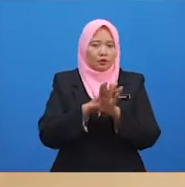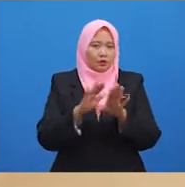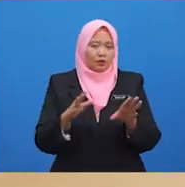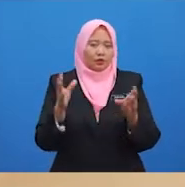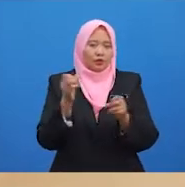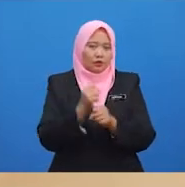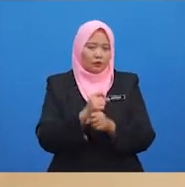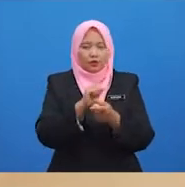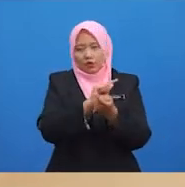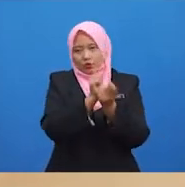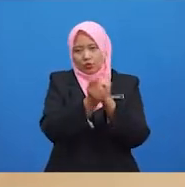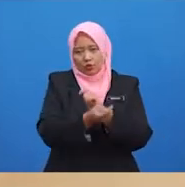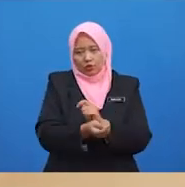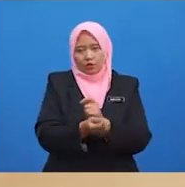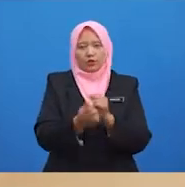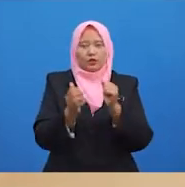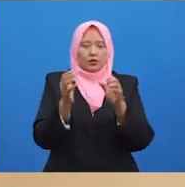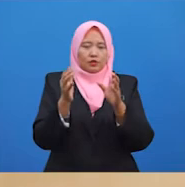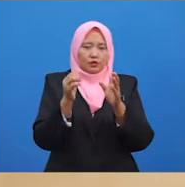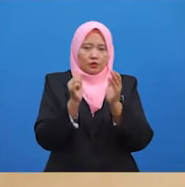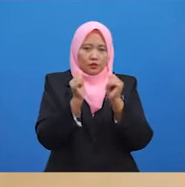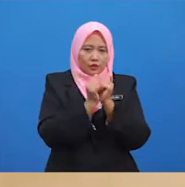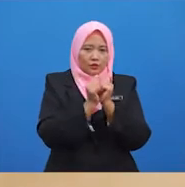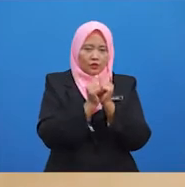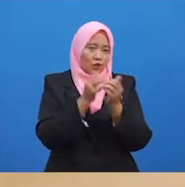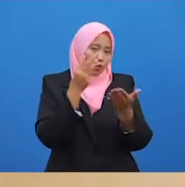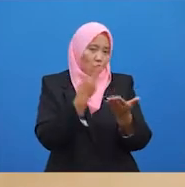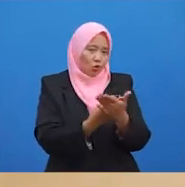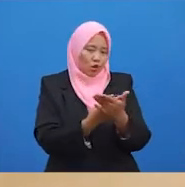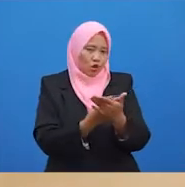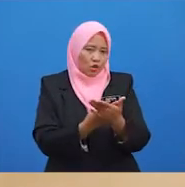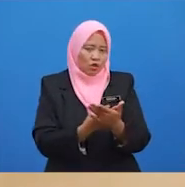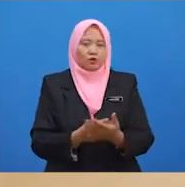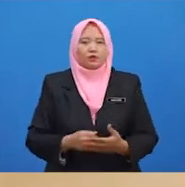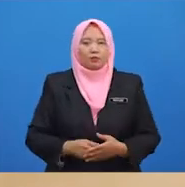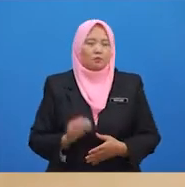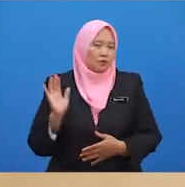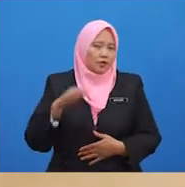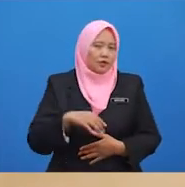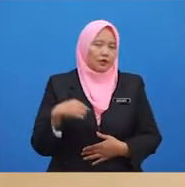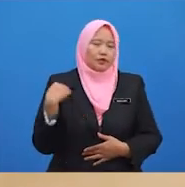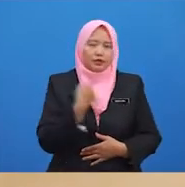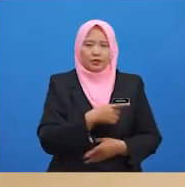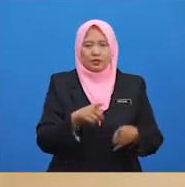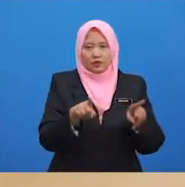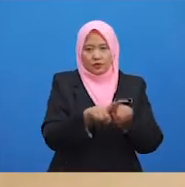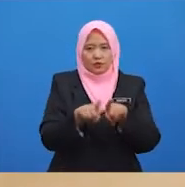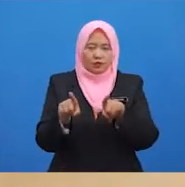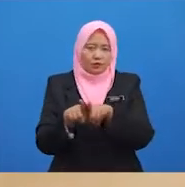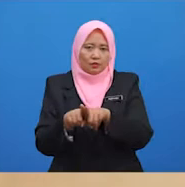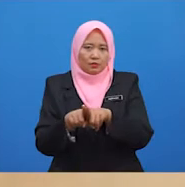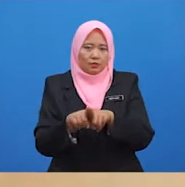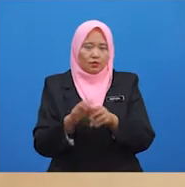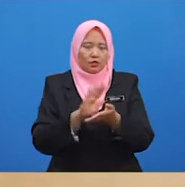akan dapat ditukar ganti dengan wang ringgit. Maka, marilah kita sama-sama menjadi orang